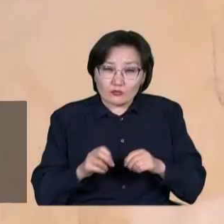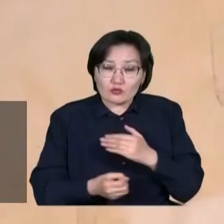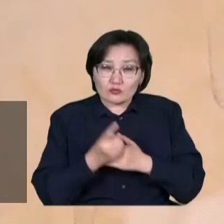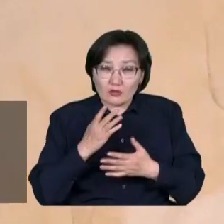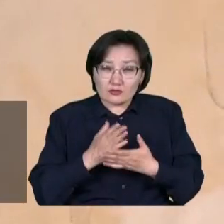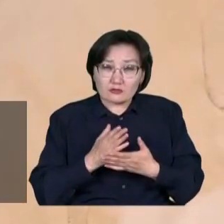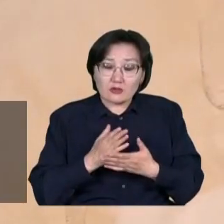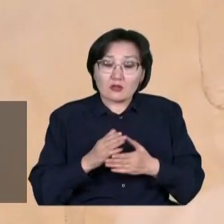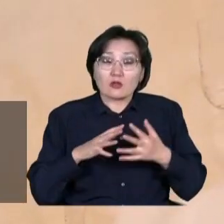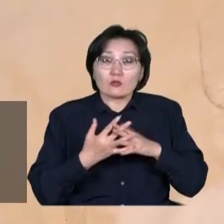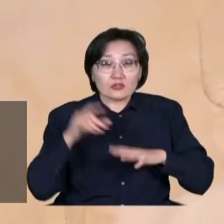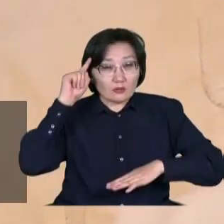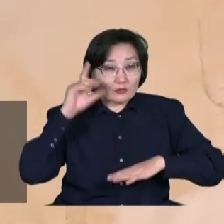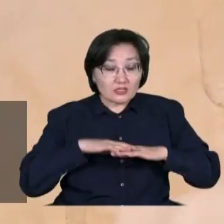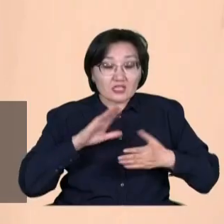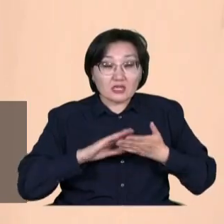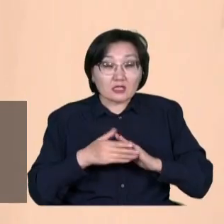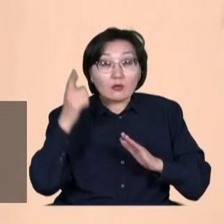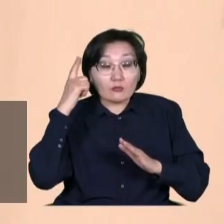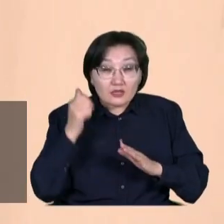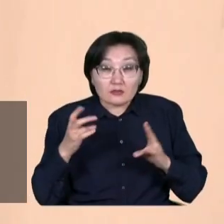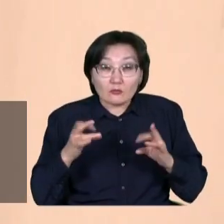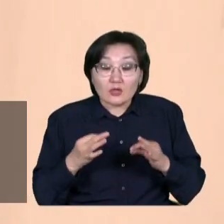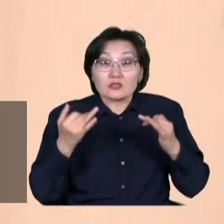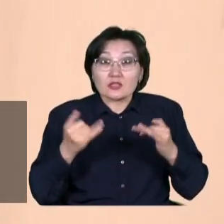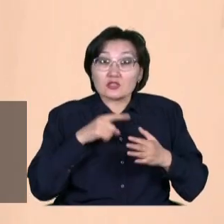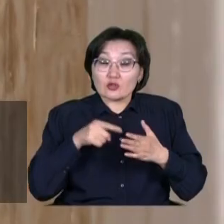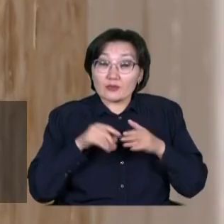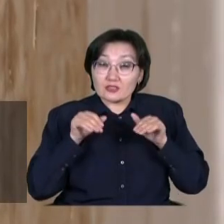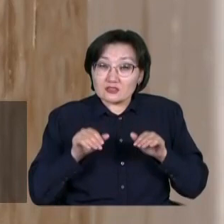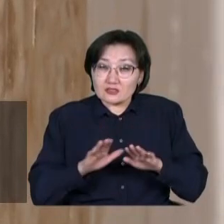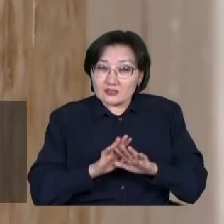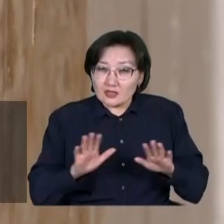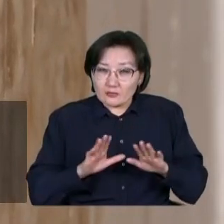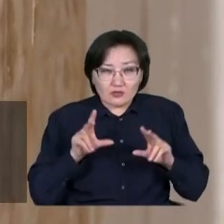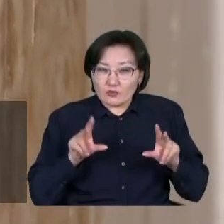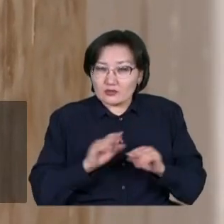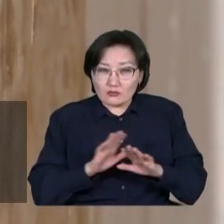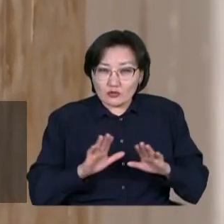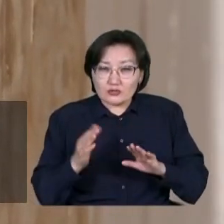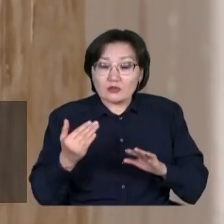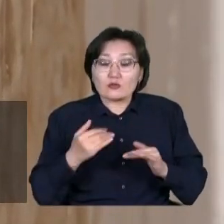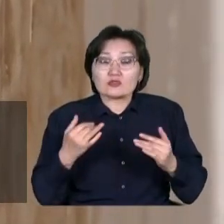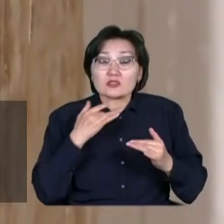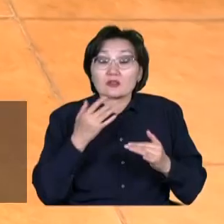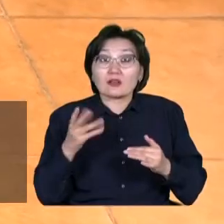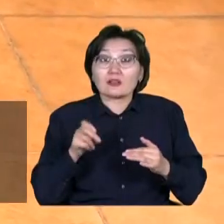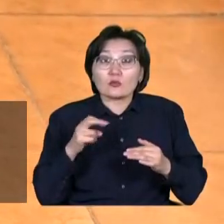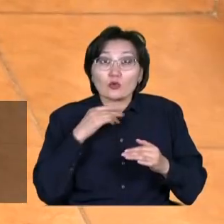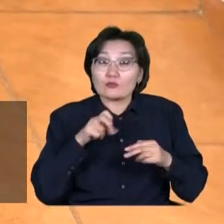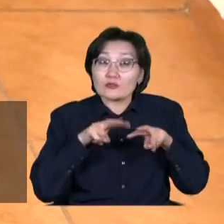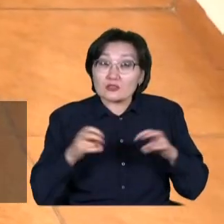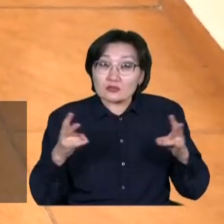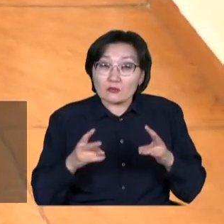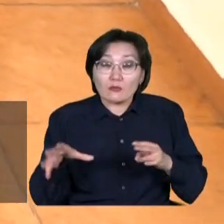туындатуда. Ал ауыл әкімі жағдайды білетінін айтады. Алайда дәл қазір мәселе шешіледі деп уәде бермеді. Сөзінше талай тексеріс керек. Бірақ